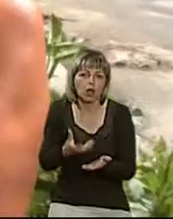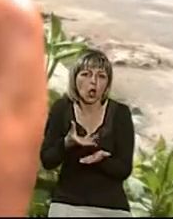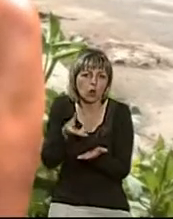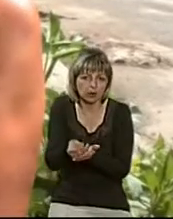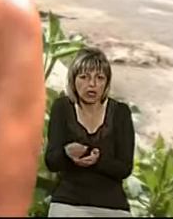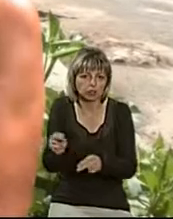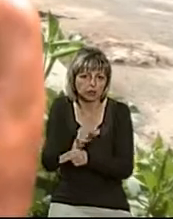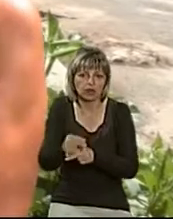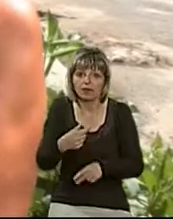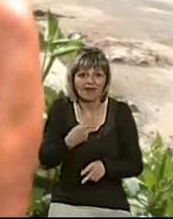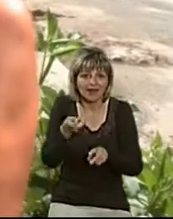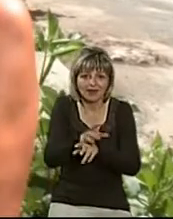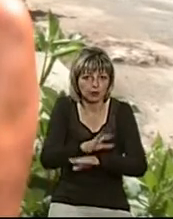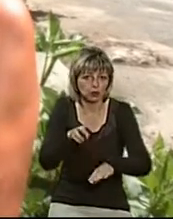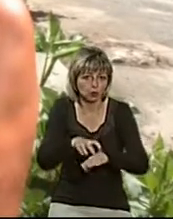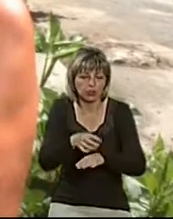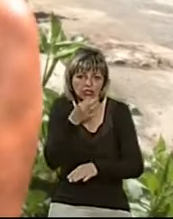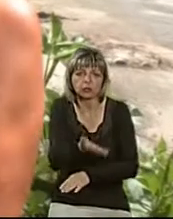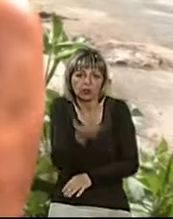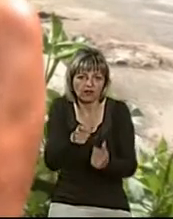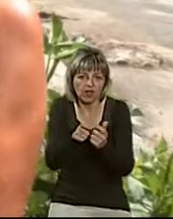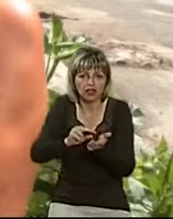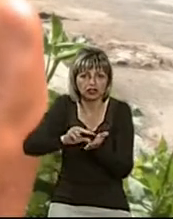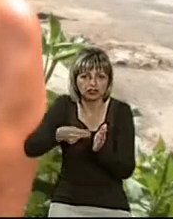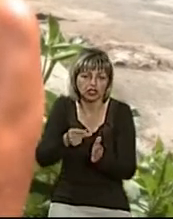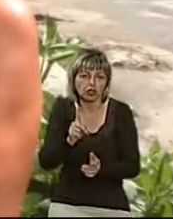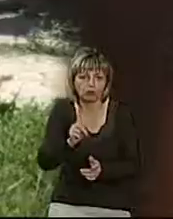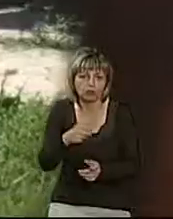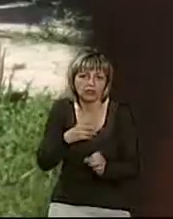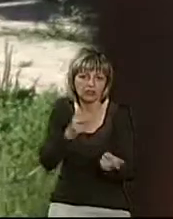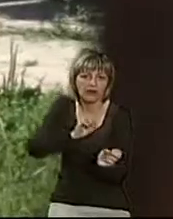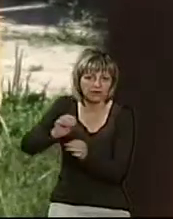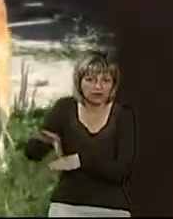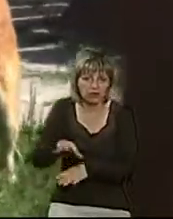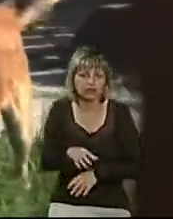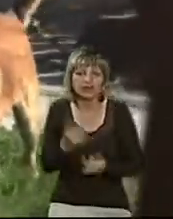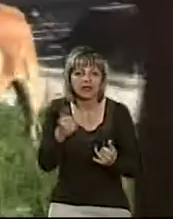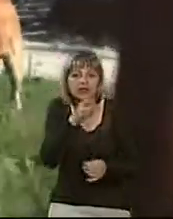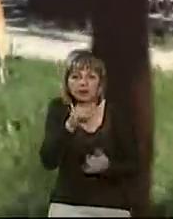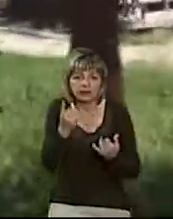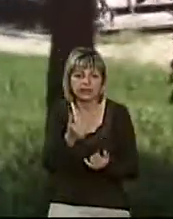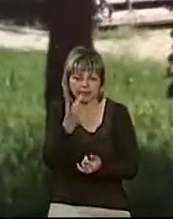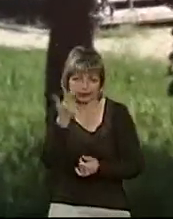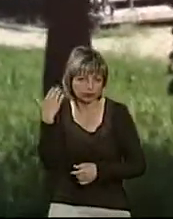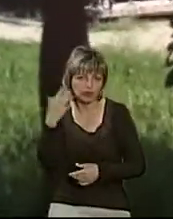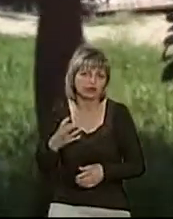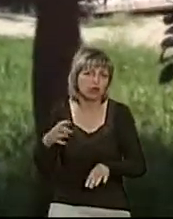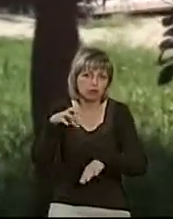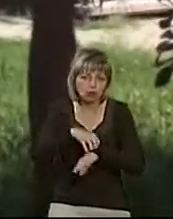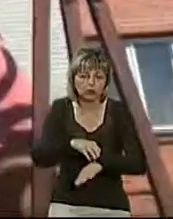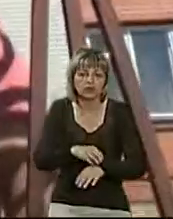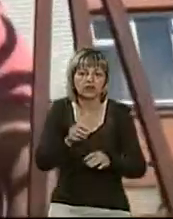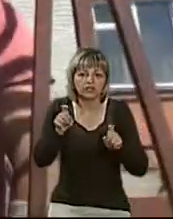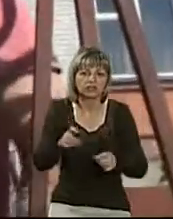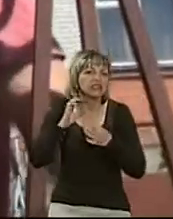Тож я ж не прийду до доктора і не скажу, давайте мені чека, бо мені треба занести її. Нині пес, який напередодні покусав дитину, на прив'язі.